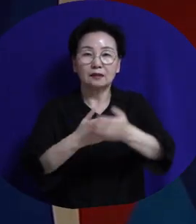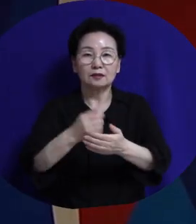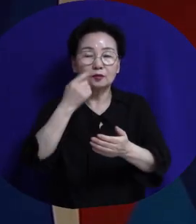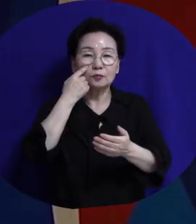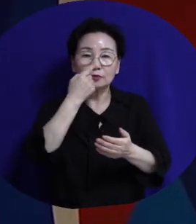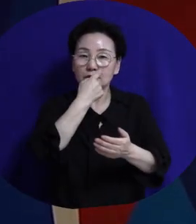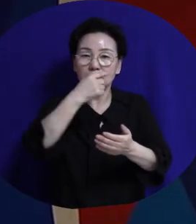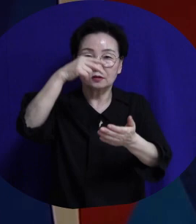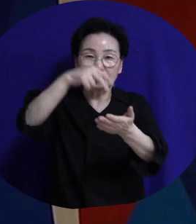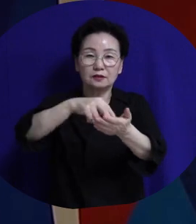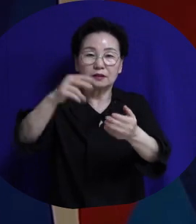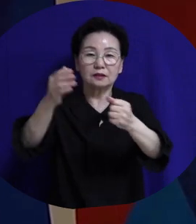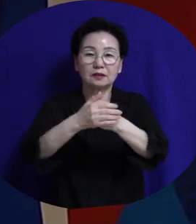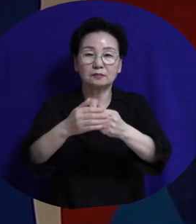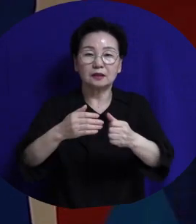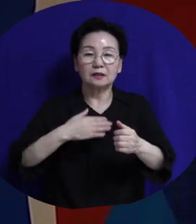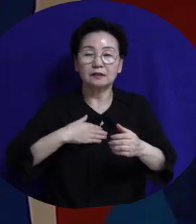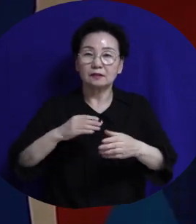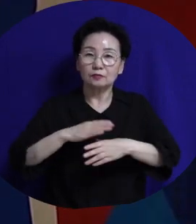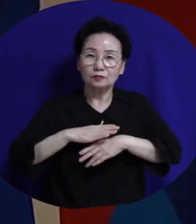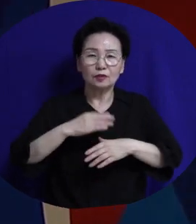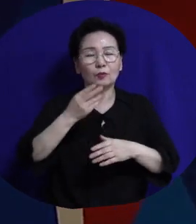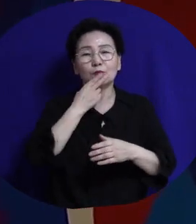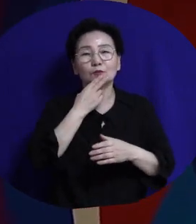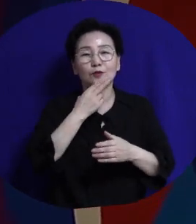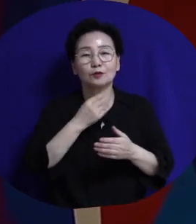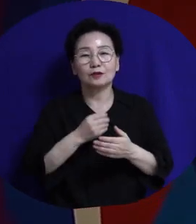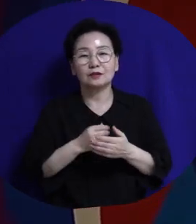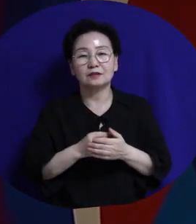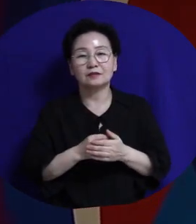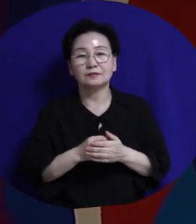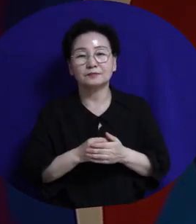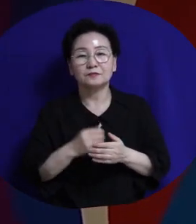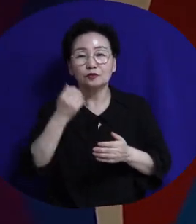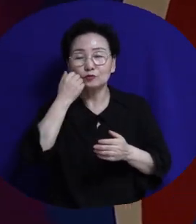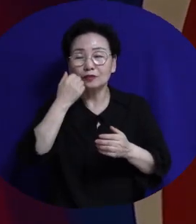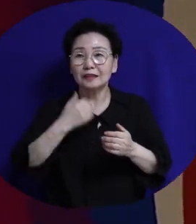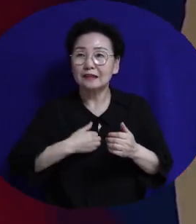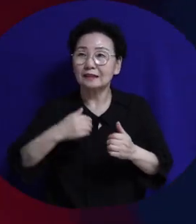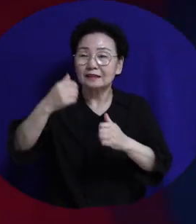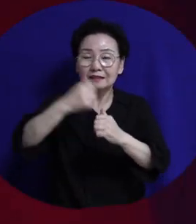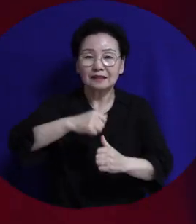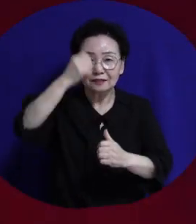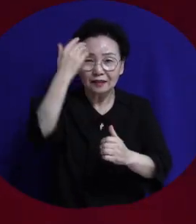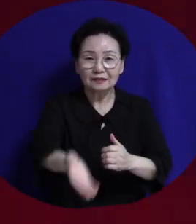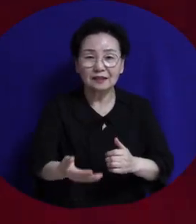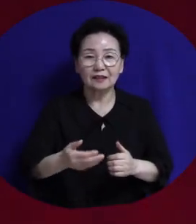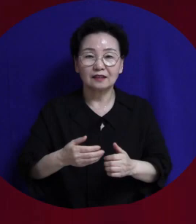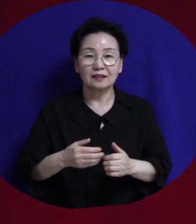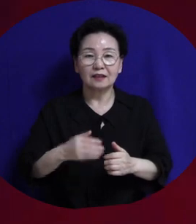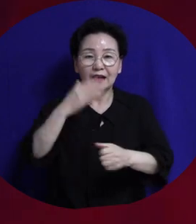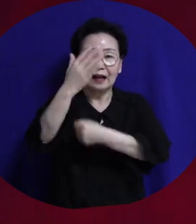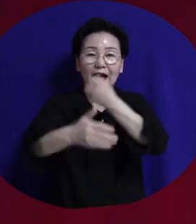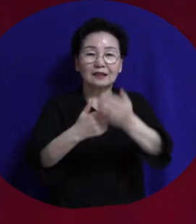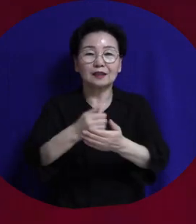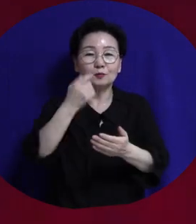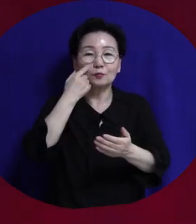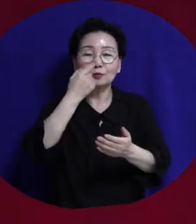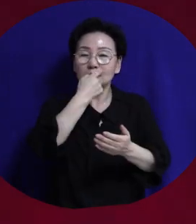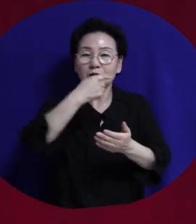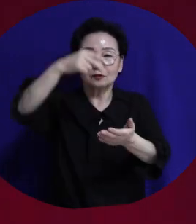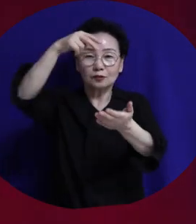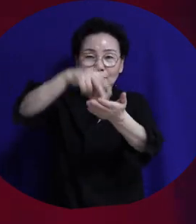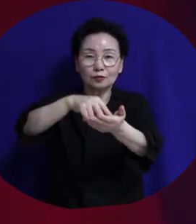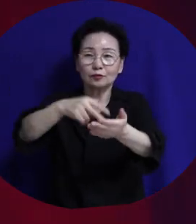보증을 섰기 때문에 난 두려움이 없는 거예요. 누가 나를 대적해요? 하나님이 보증을